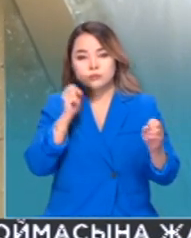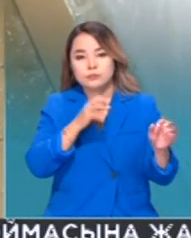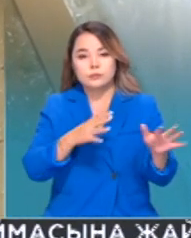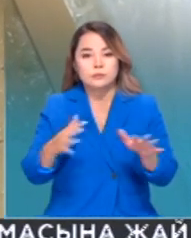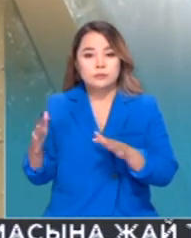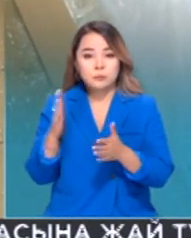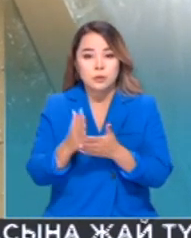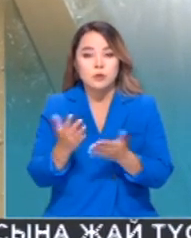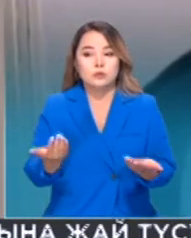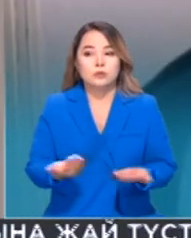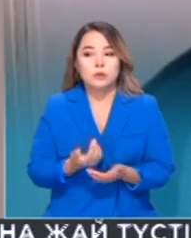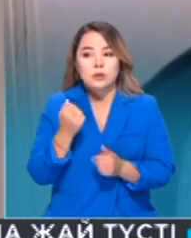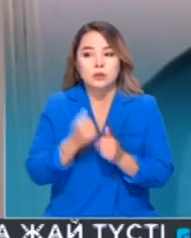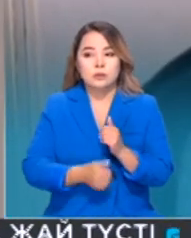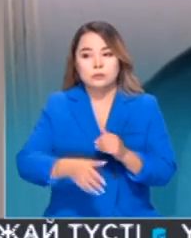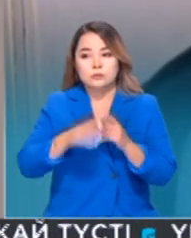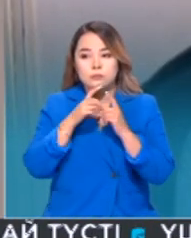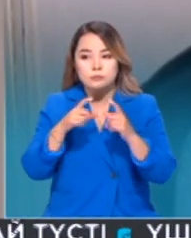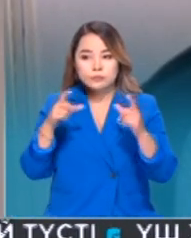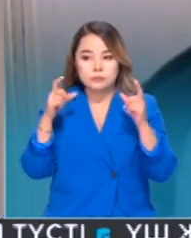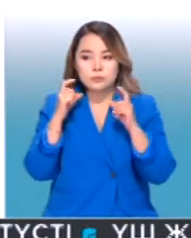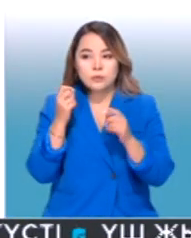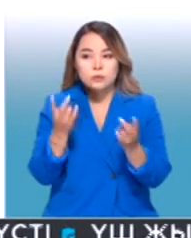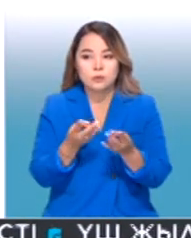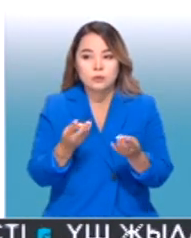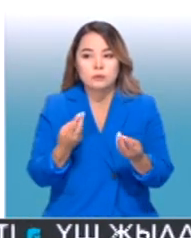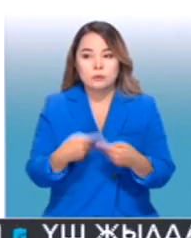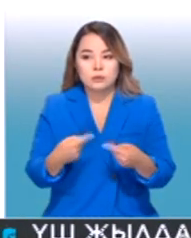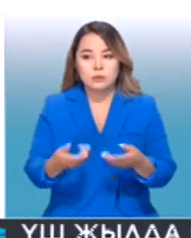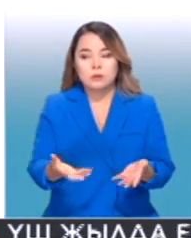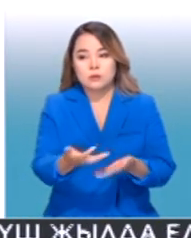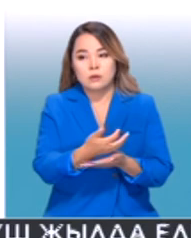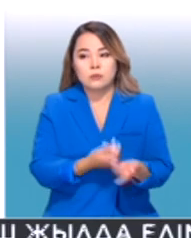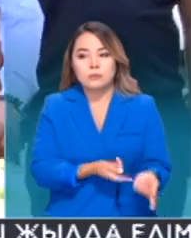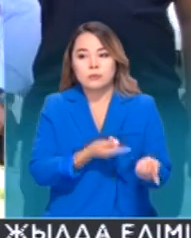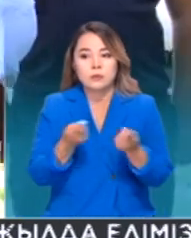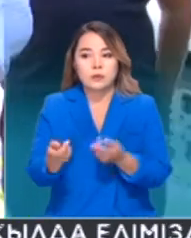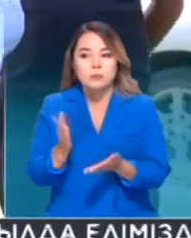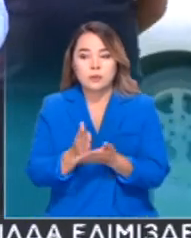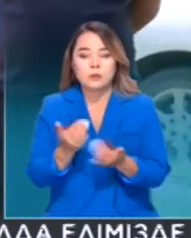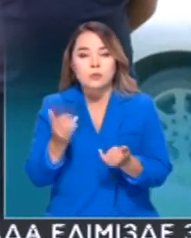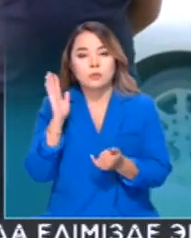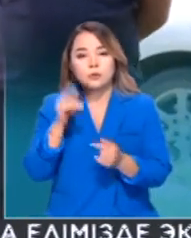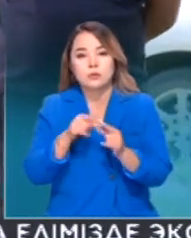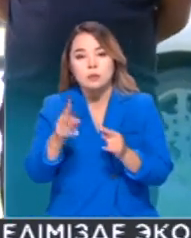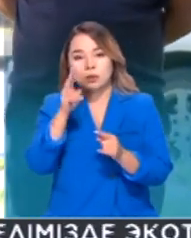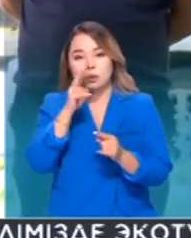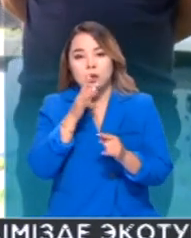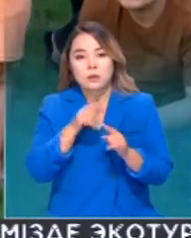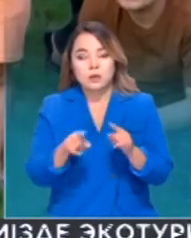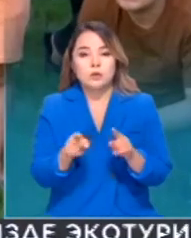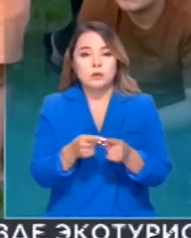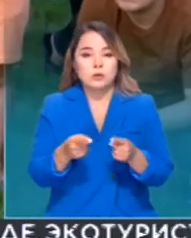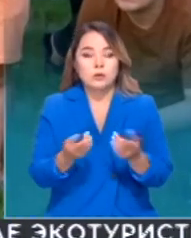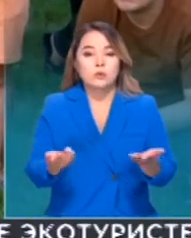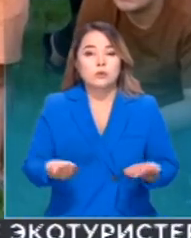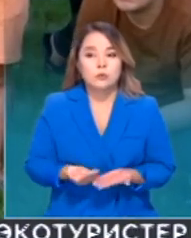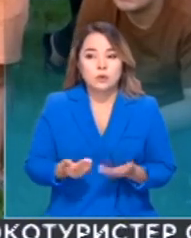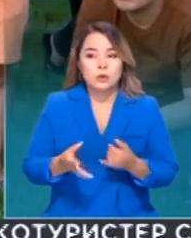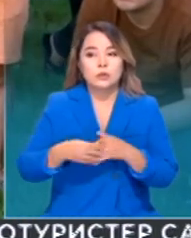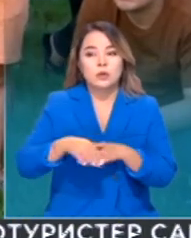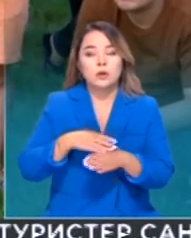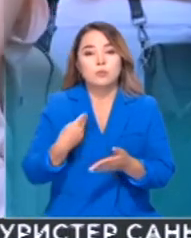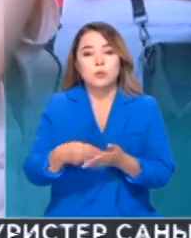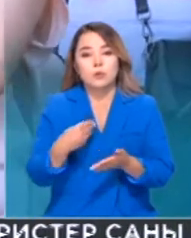қылған. Тұрғындар күн сайын тұмшаланып келіп, қажетті заттарын тасып әлек. Енді оларға алдағы 2 ай уақыт пәтер жалдап тұруға